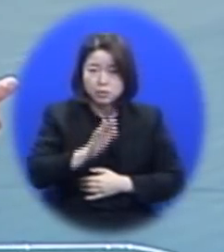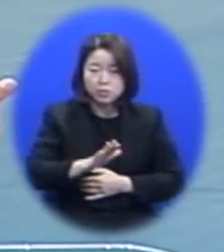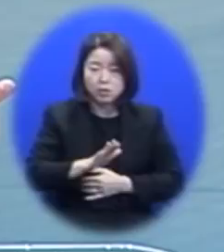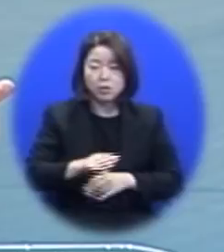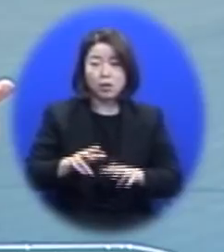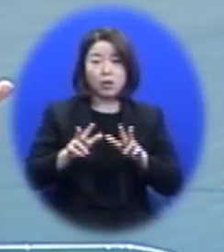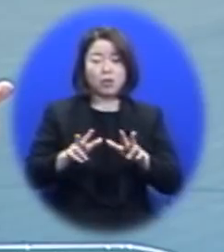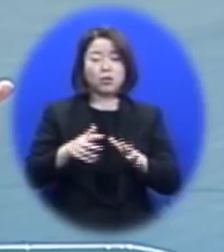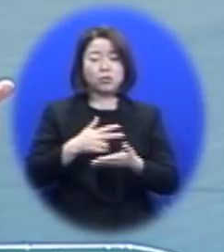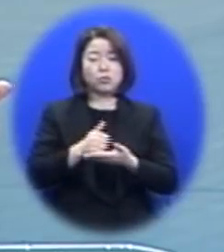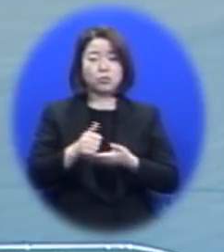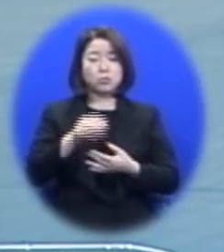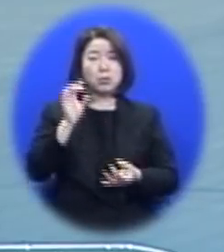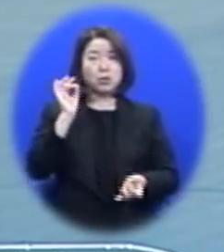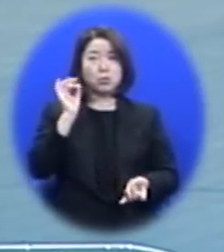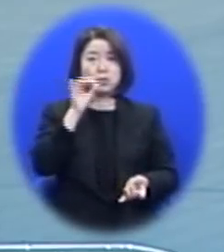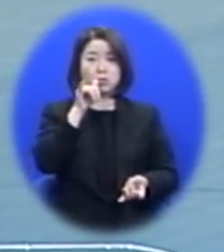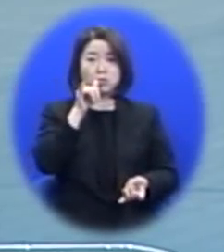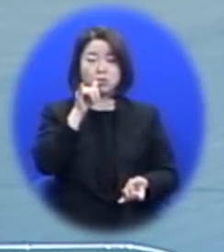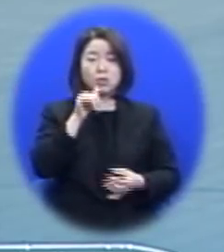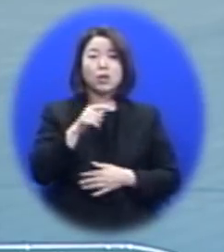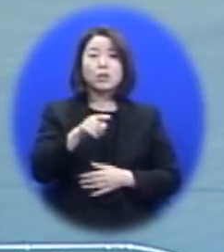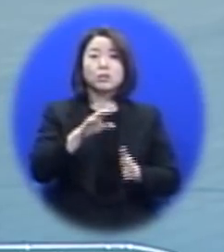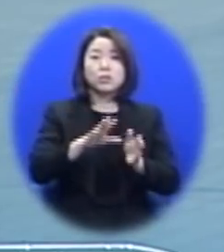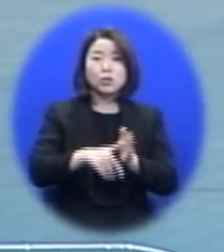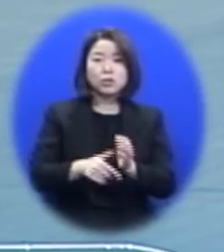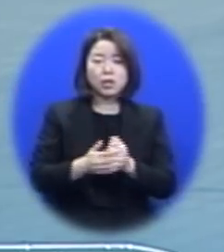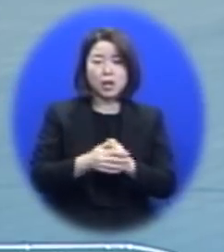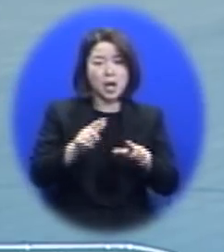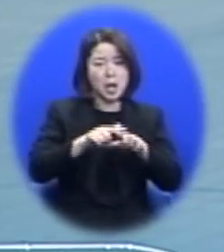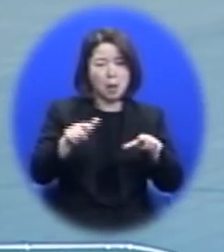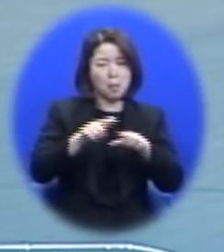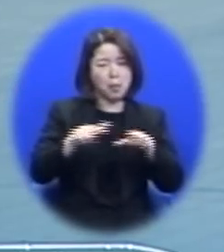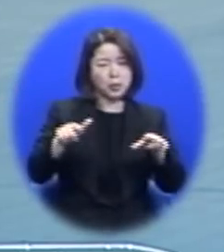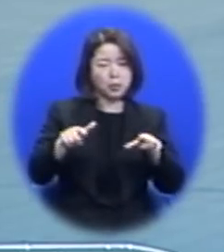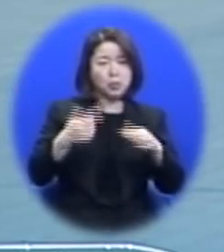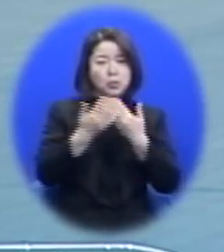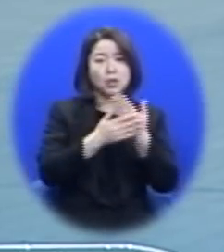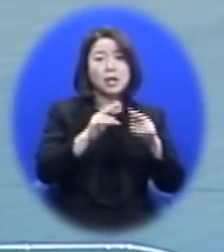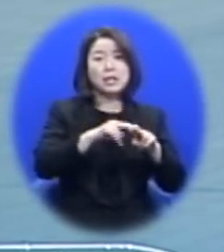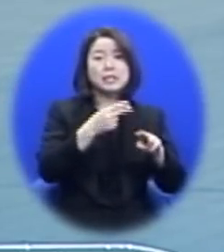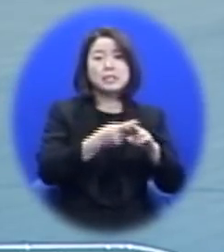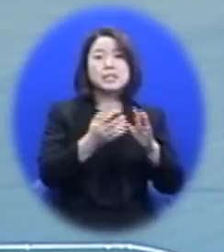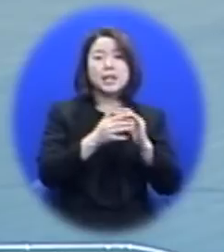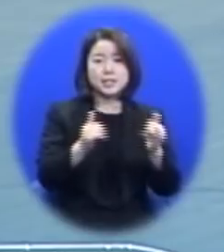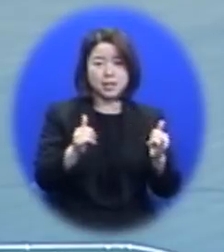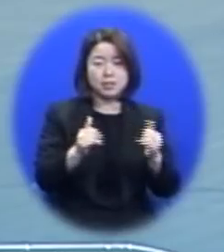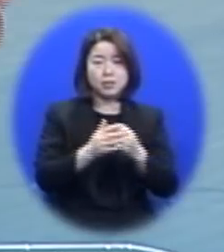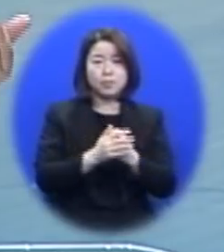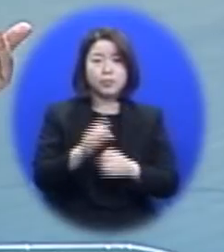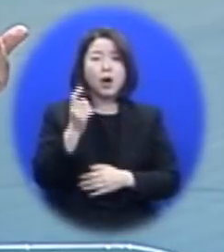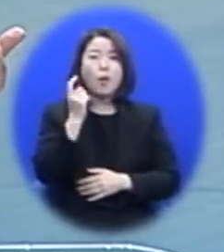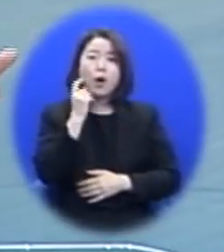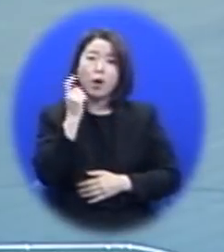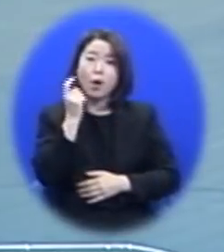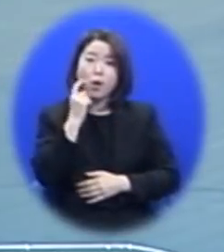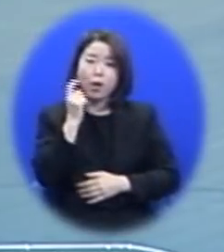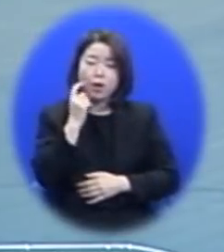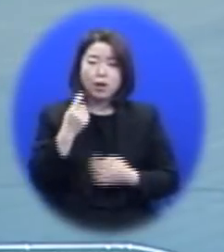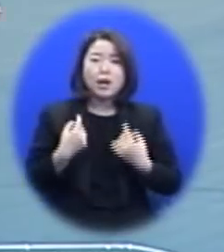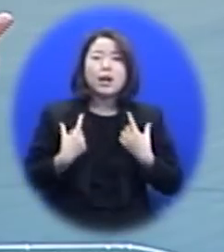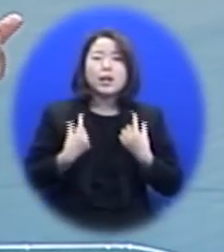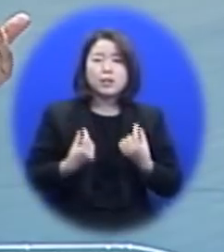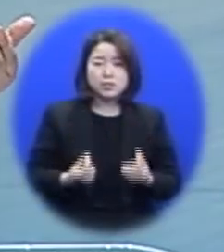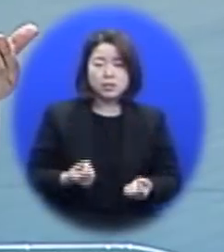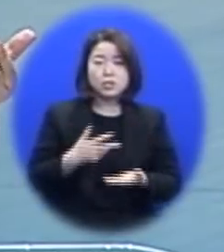계세요. 그럴 때 보통 대개의 은사자들은 거짓말로 여전히